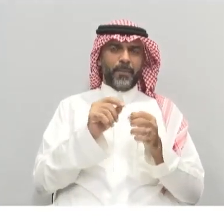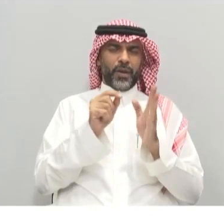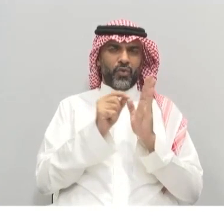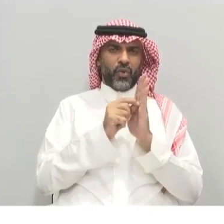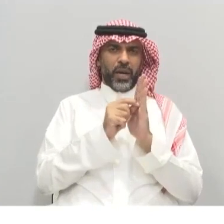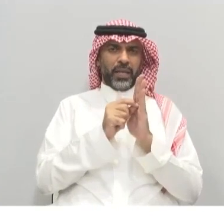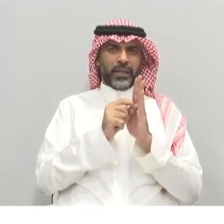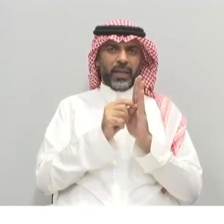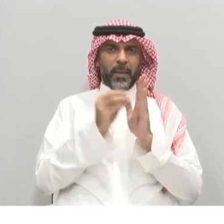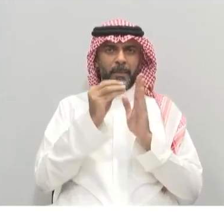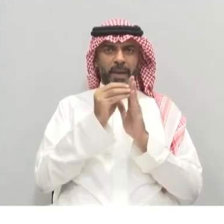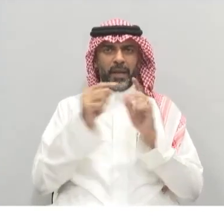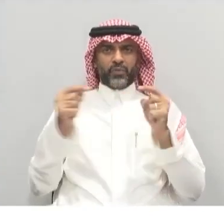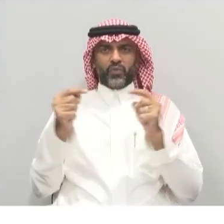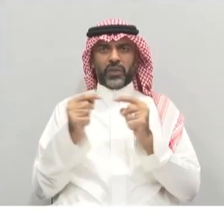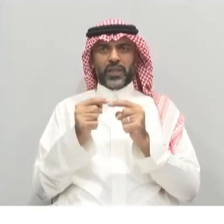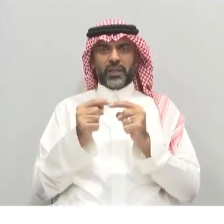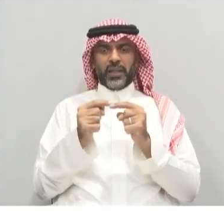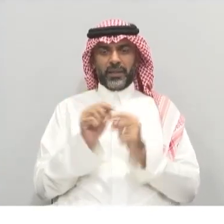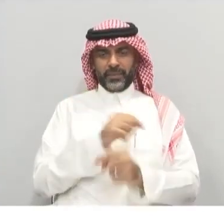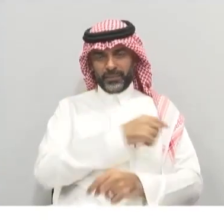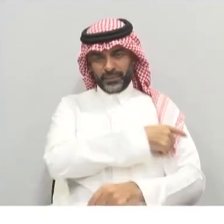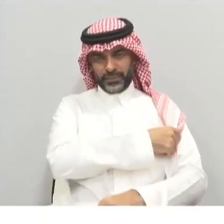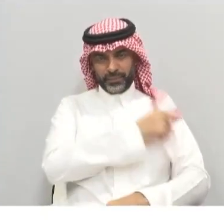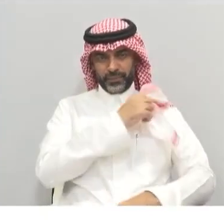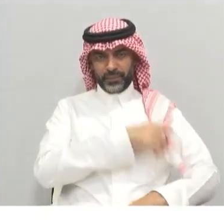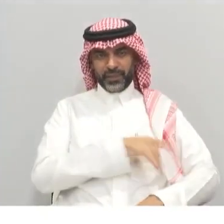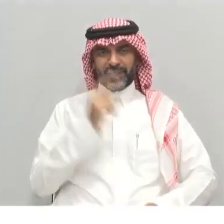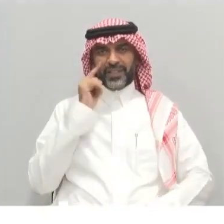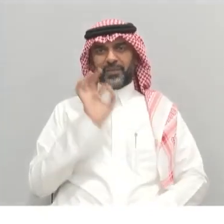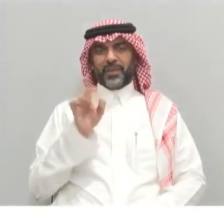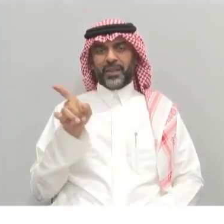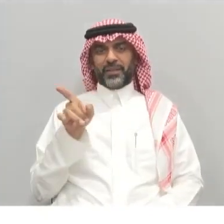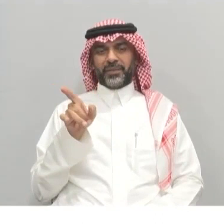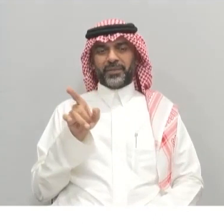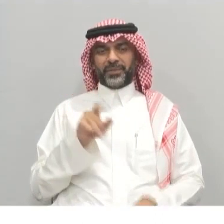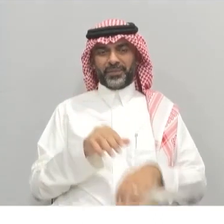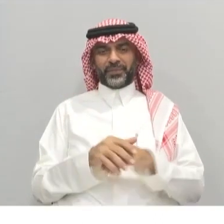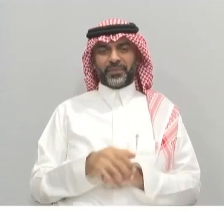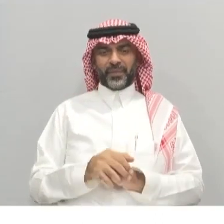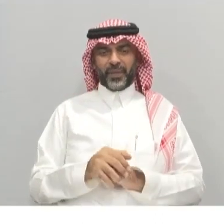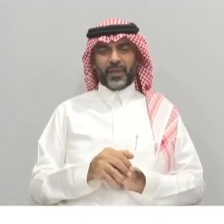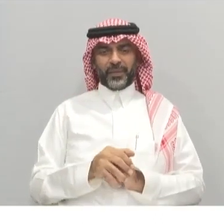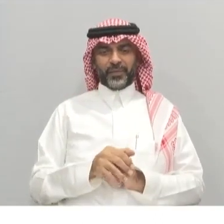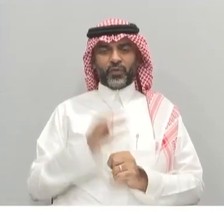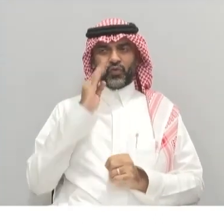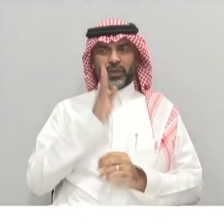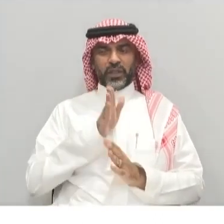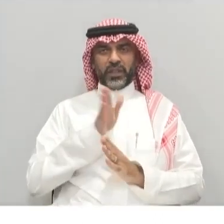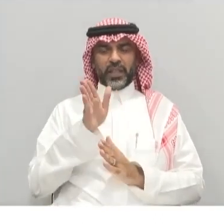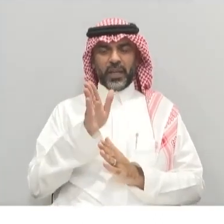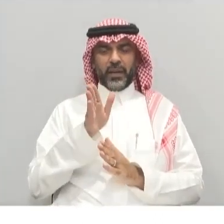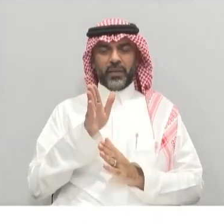المتصله بواسطه مقاطع الخط المستقيم وتستخدم بشكل شائع لاظهار الاتجاهات